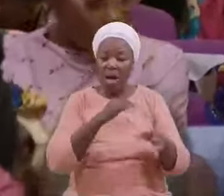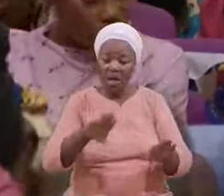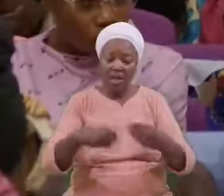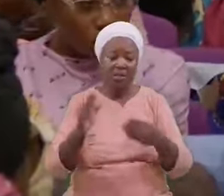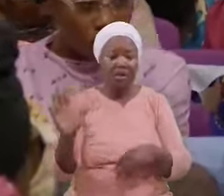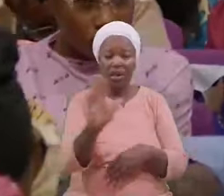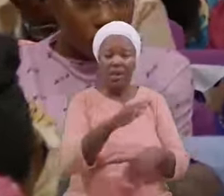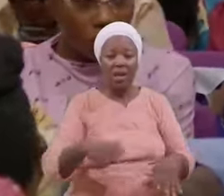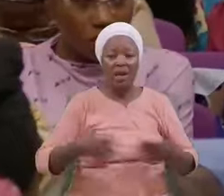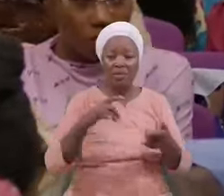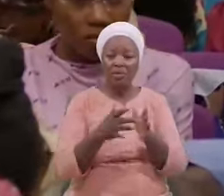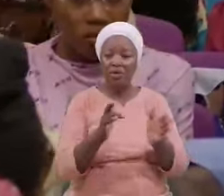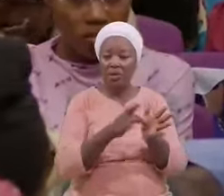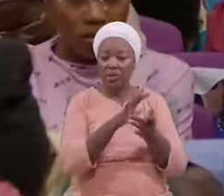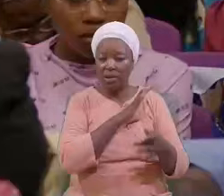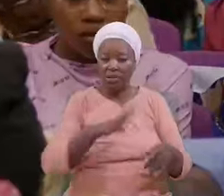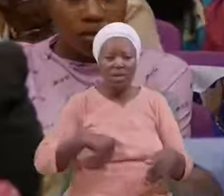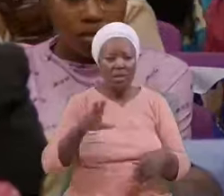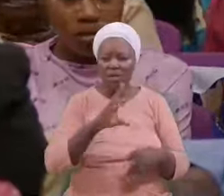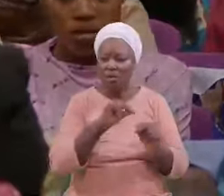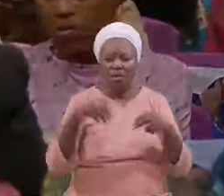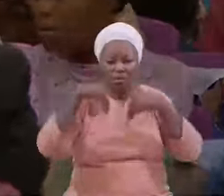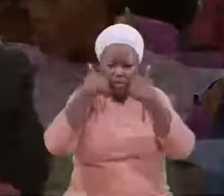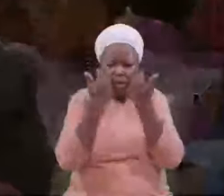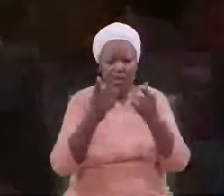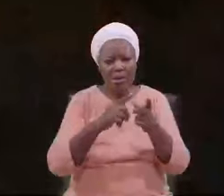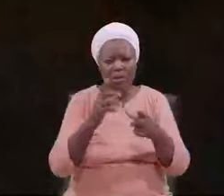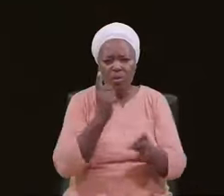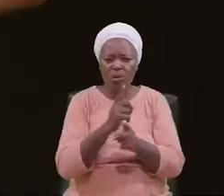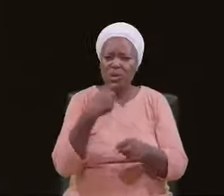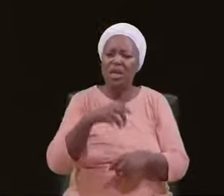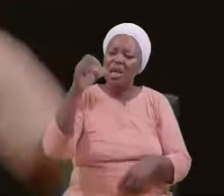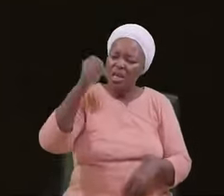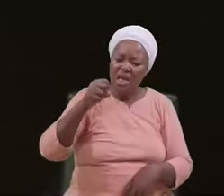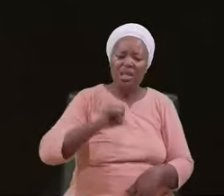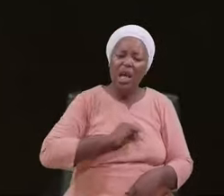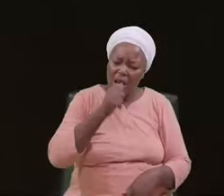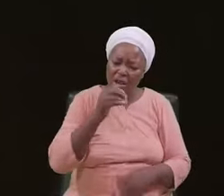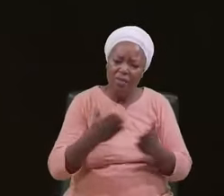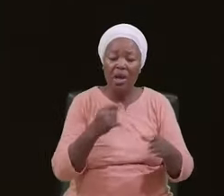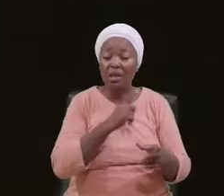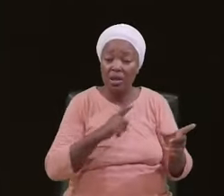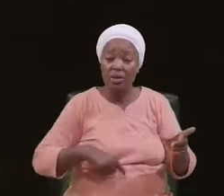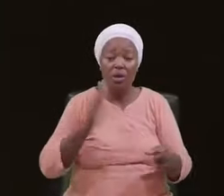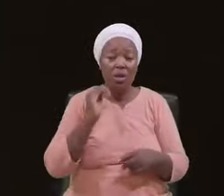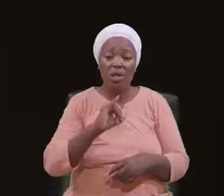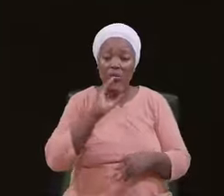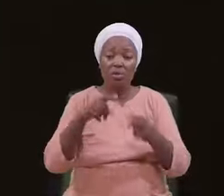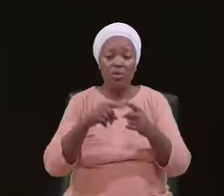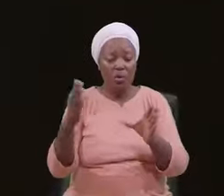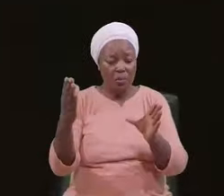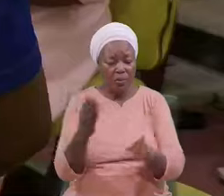honte. Il faut dire, oui, je suis ici. Et le Seigneur va apporter le pardon à votre vie au nom